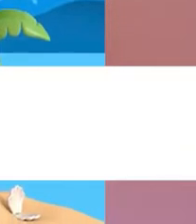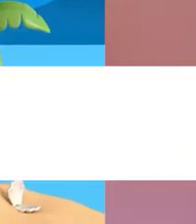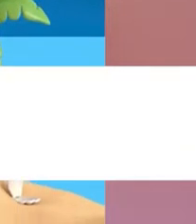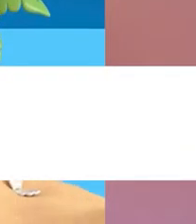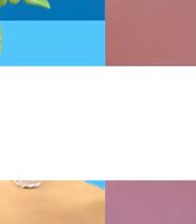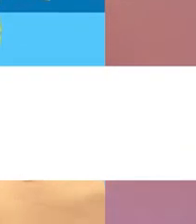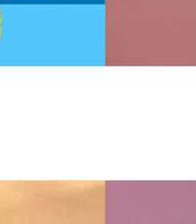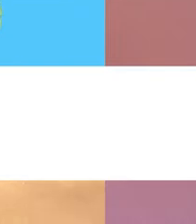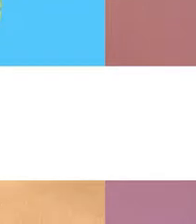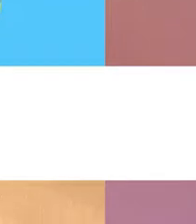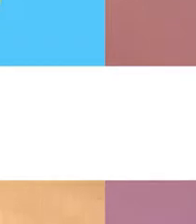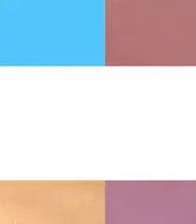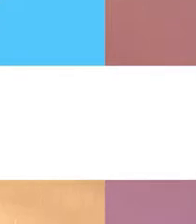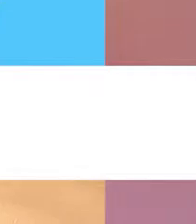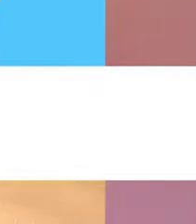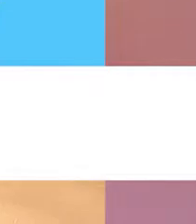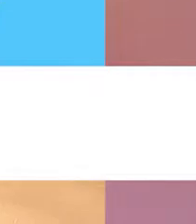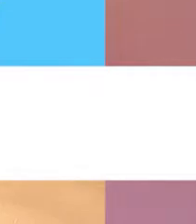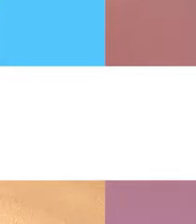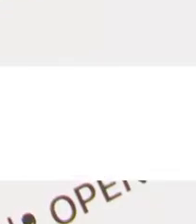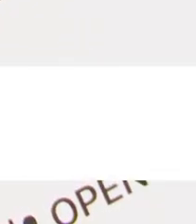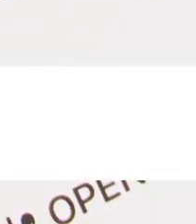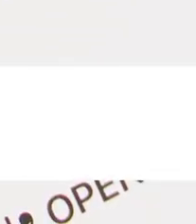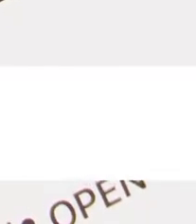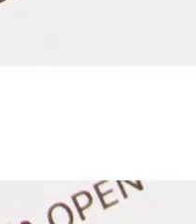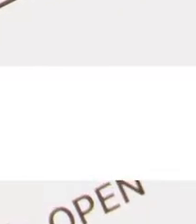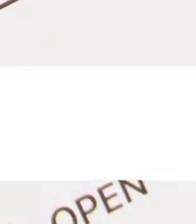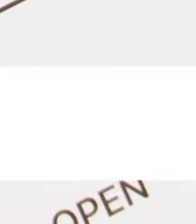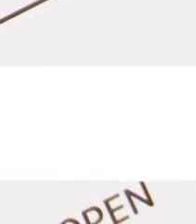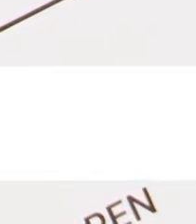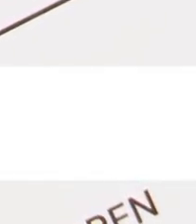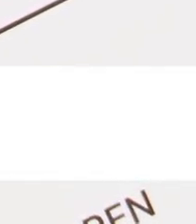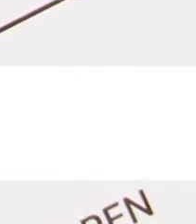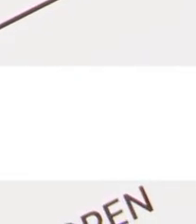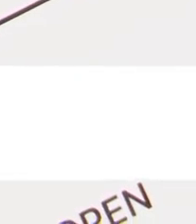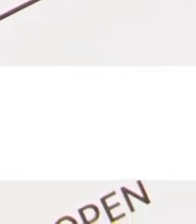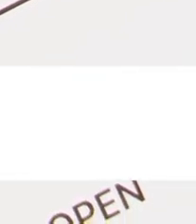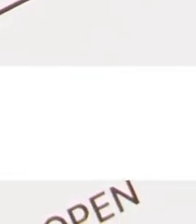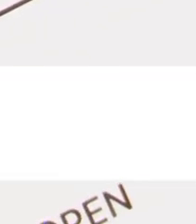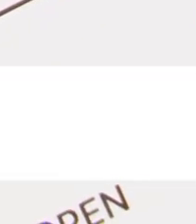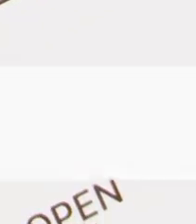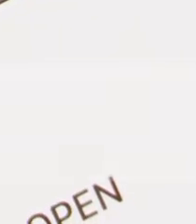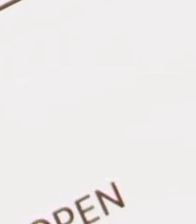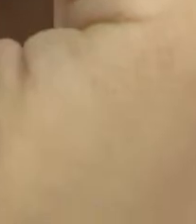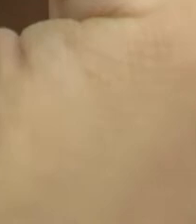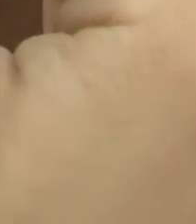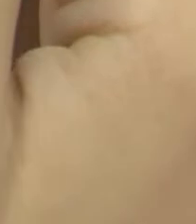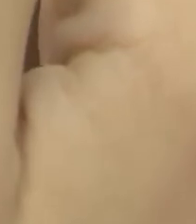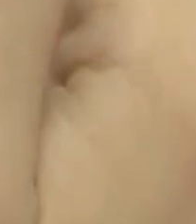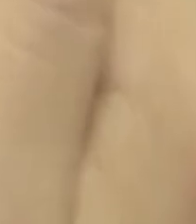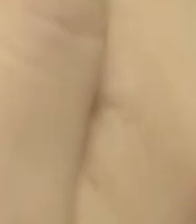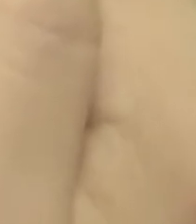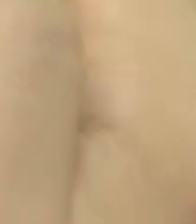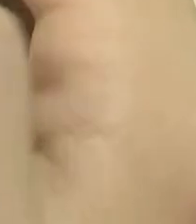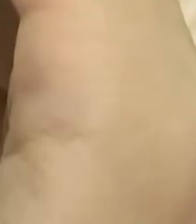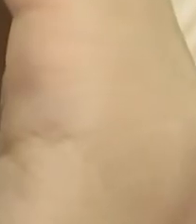강서구가 뜨거운 여름, 강서구가 시원하게 쏜다를 주제로 카카오톡 구독 이벤트를 진행합니다.